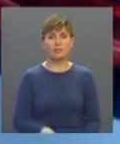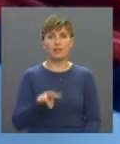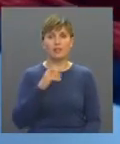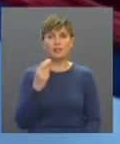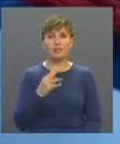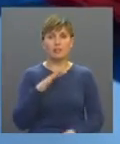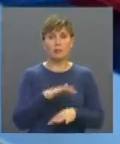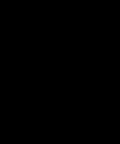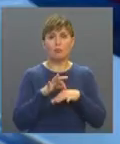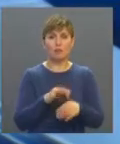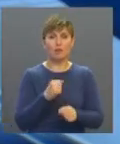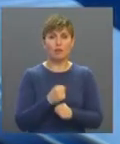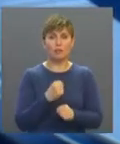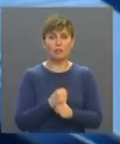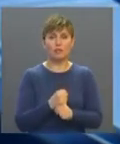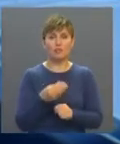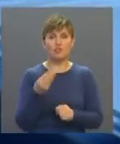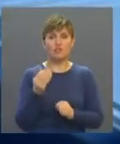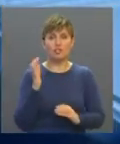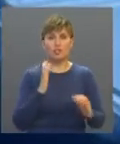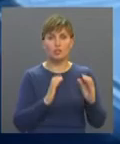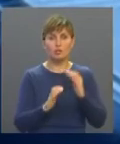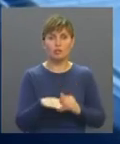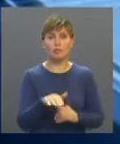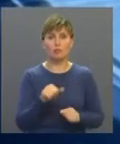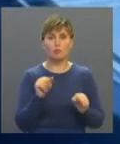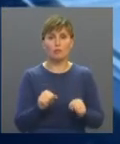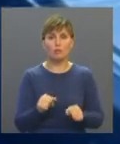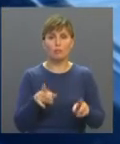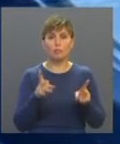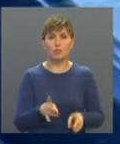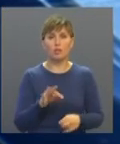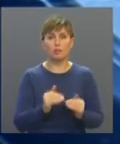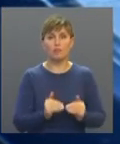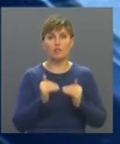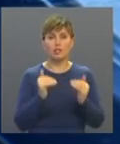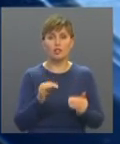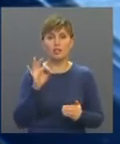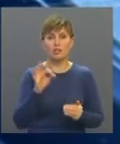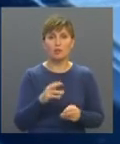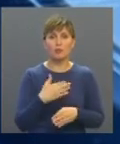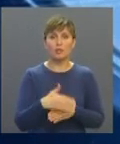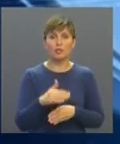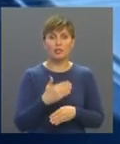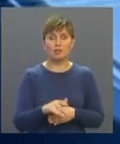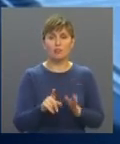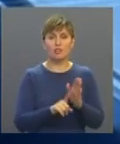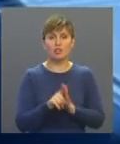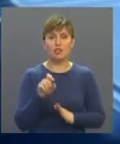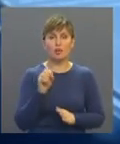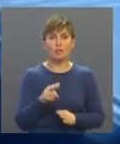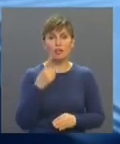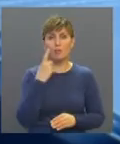Национальный банк провел работу с институтами, чьи заемщики могут пострадать от повышения ставок по кредитам. С начала апреля,